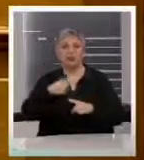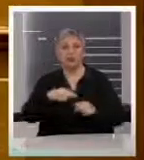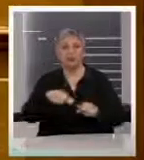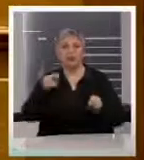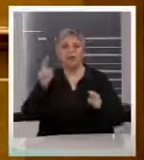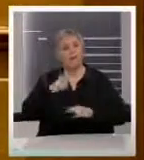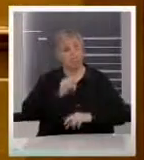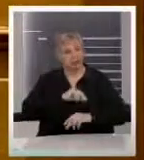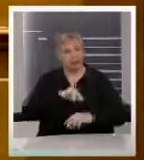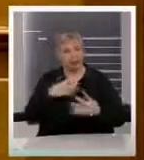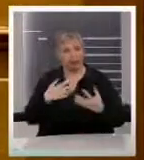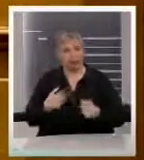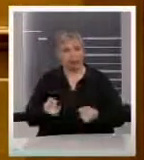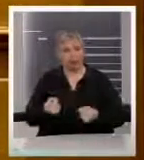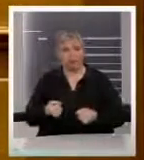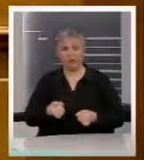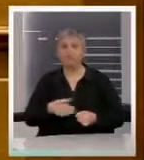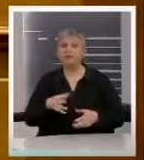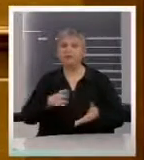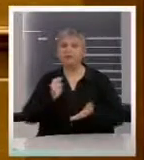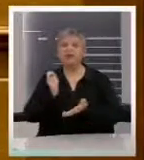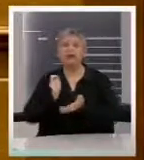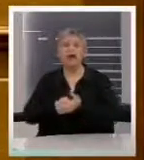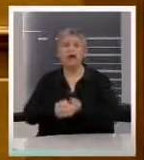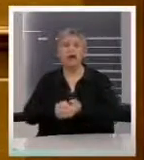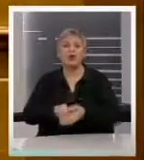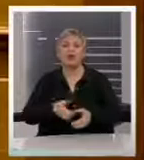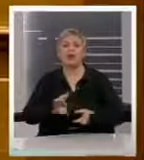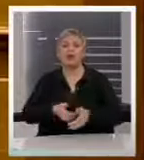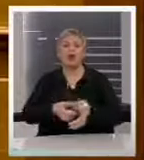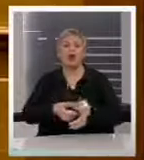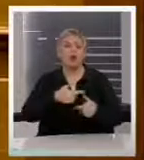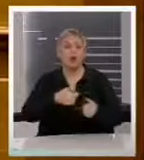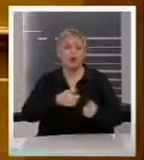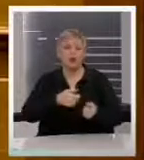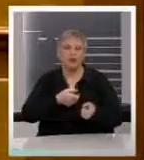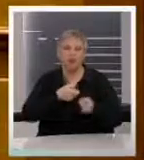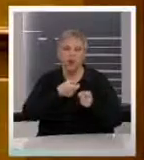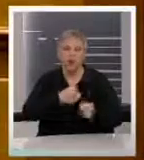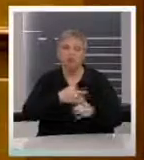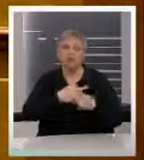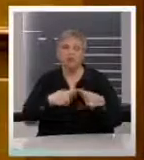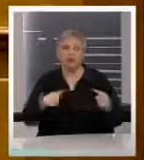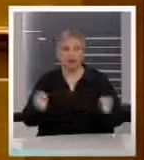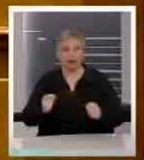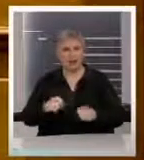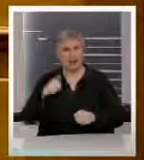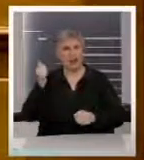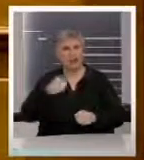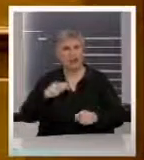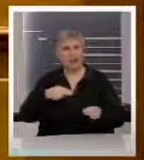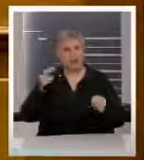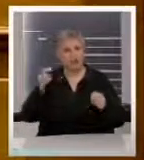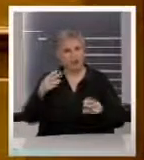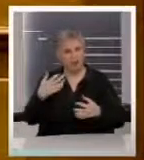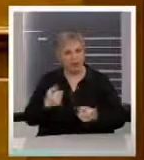Οι πιστώσεις για τα εξοπλιστικά προγράμματα παρουσιάζουν αύξηση κατά 35,5 εκατομμύρια, ή την περίπου το 7,4 σύμφωνα με τις προβλέψεις του